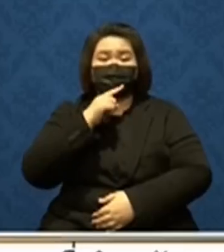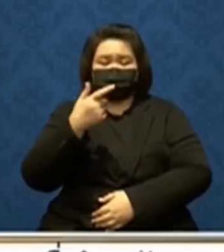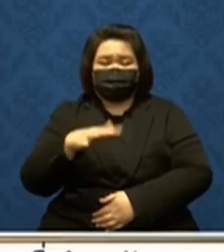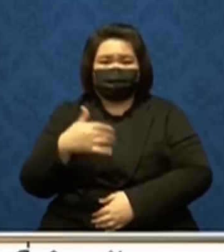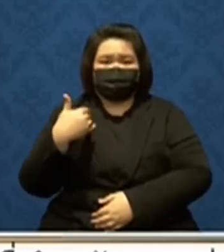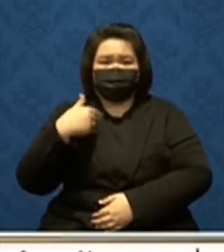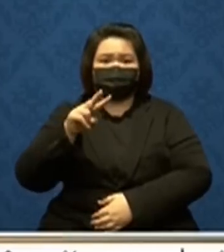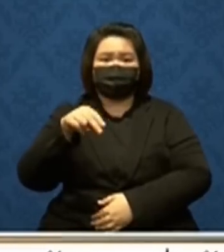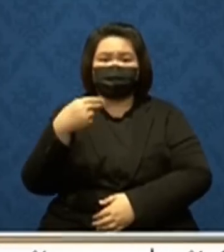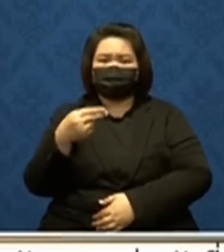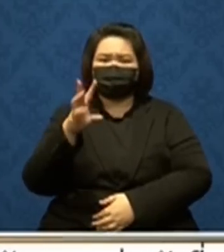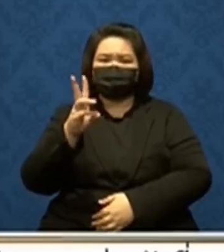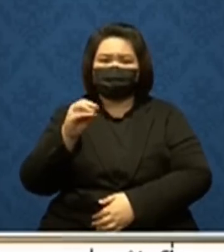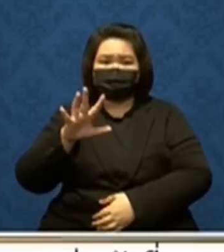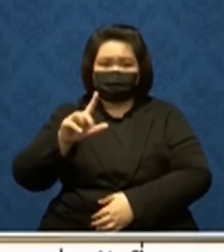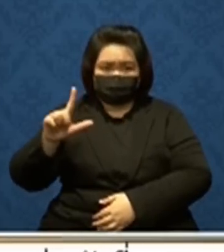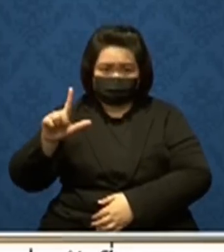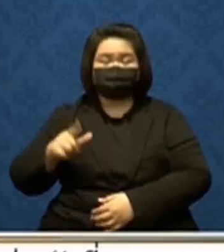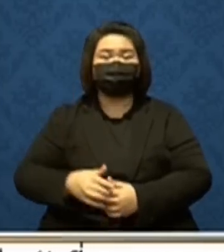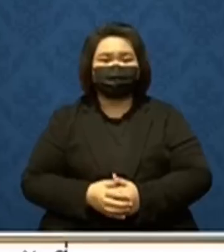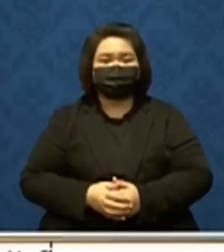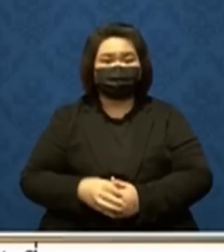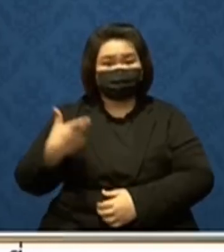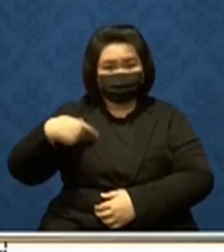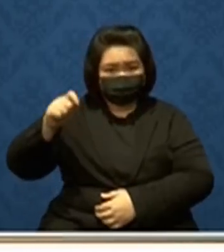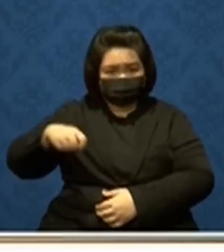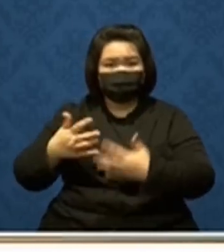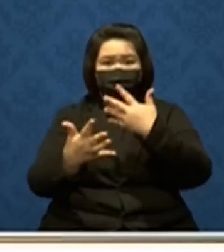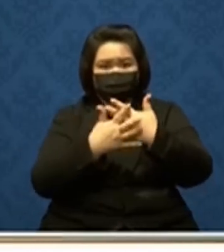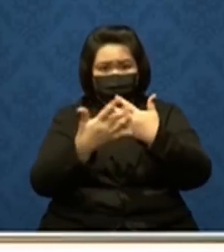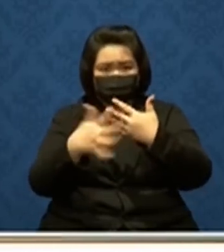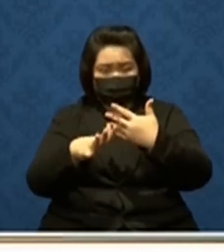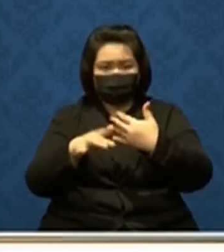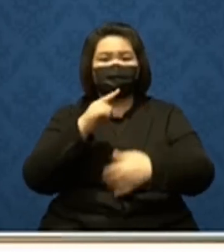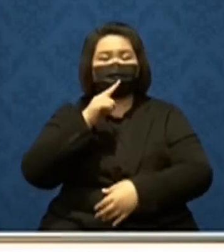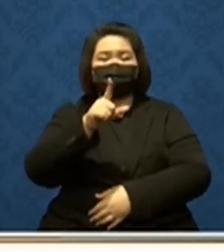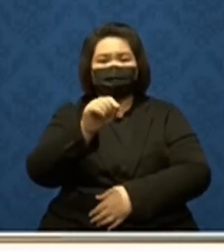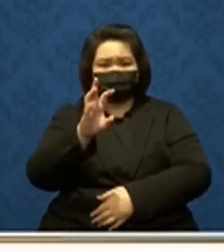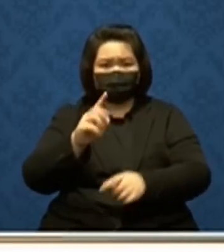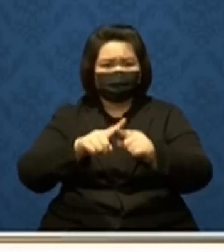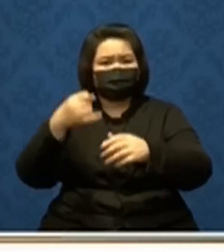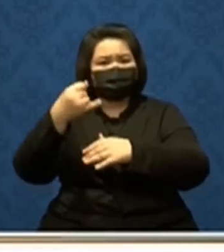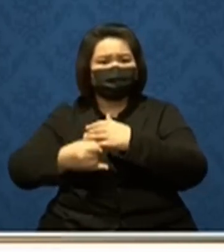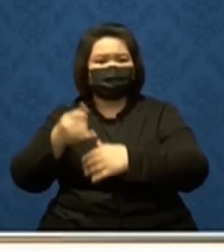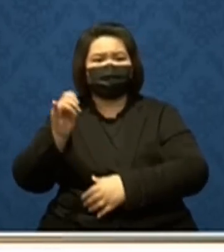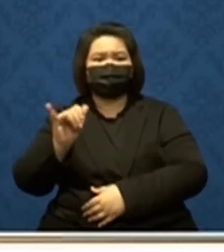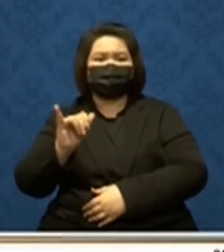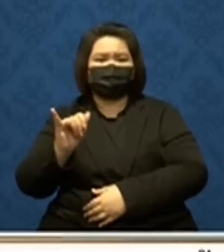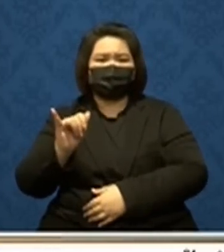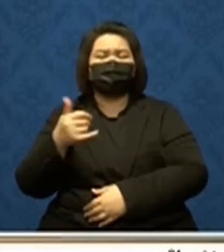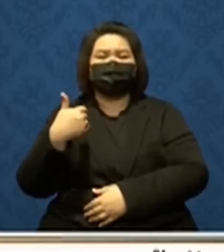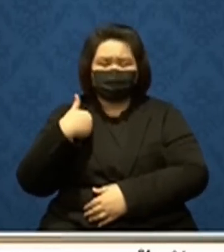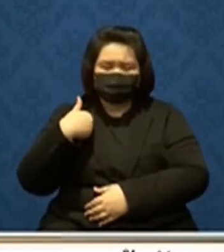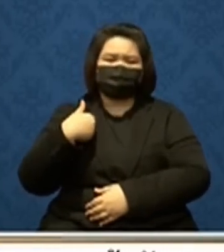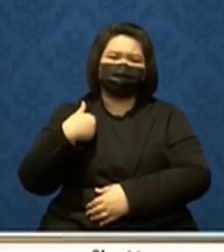20,000บาท 65ล้านบาทศาลจำคุกแล้ว 26คดีแต่ยังไม่จบครับต้อง